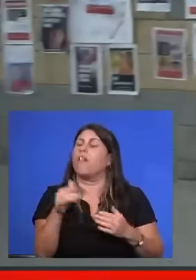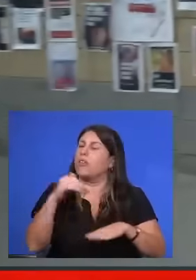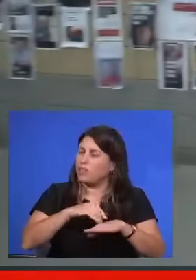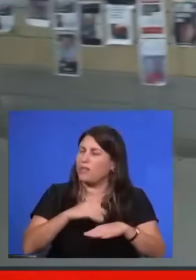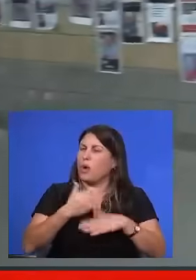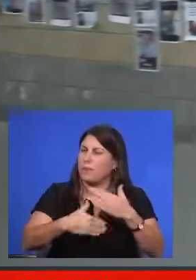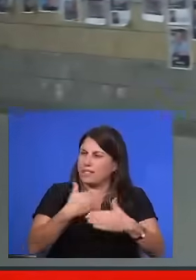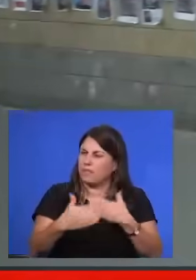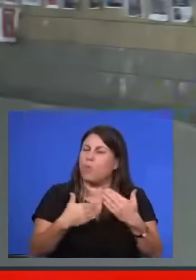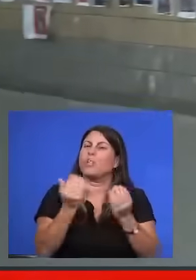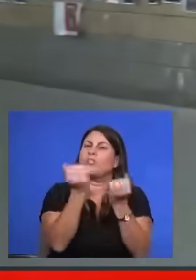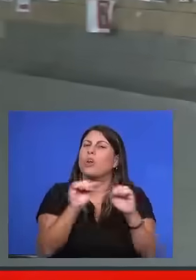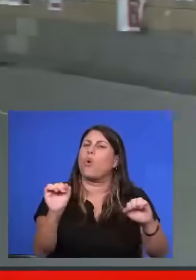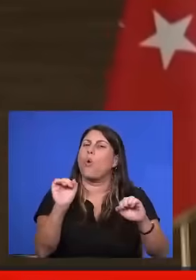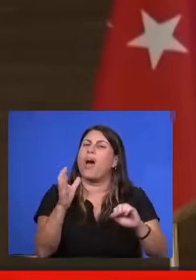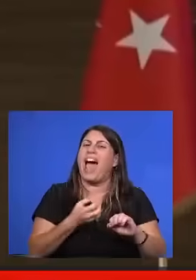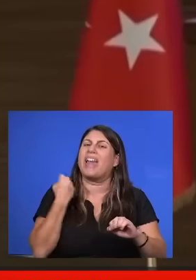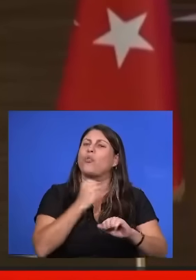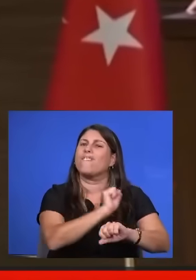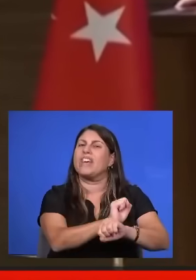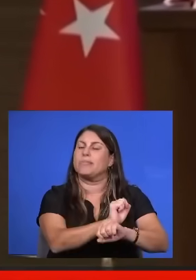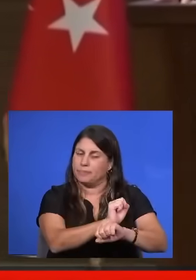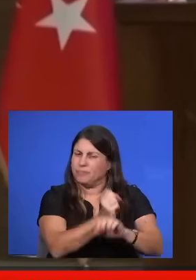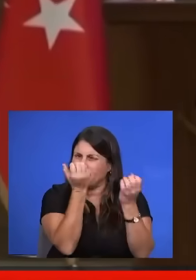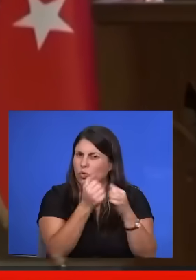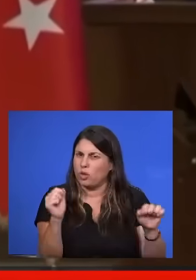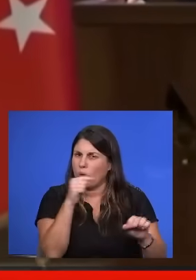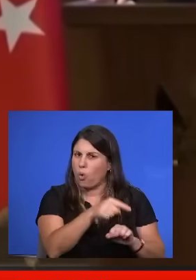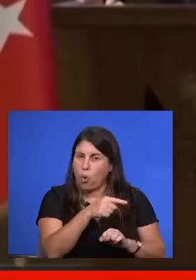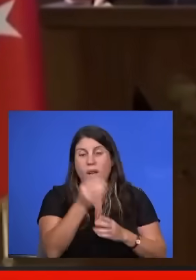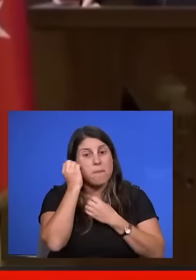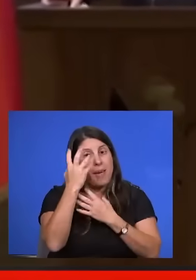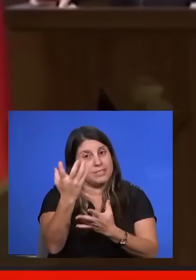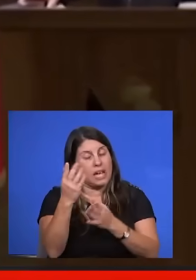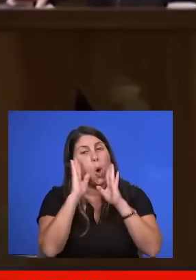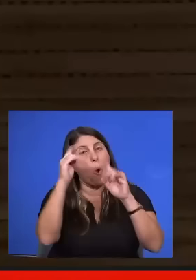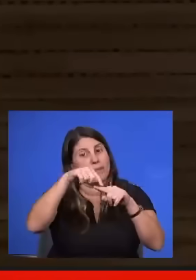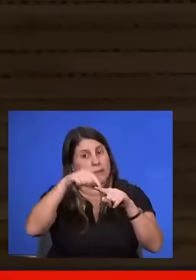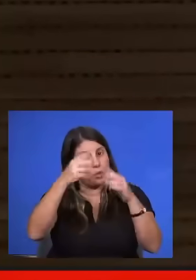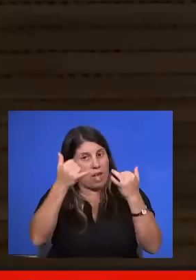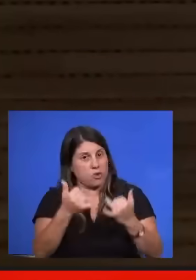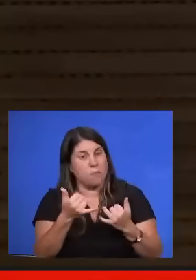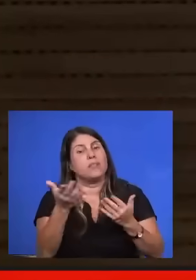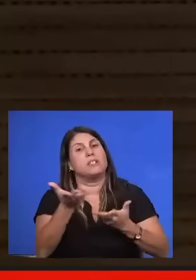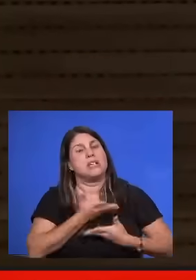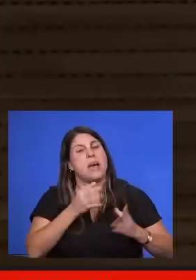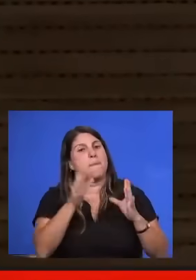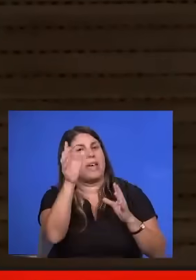חטופים נוספים המוחזקים ברצועת עזה, מסר מעורר אופטימיות הגיע היום מאחת המתווכות, קטר. I think